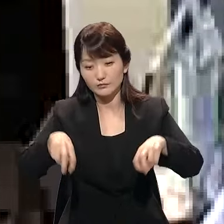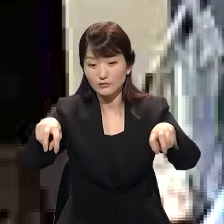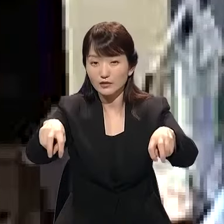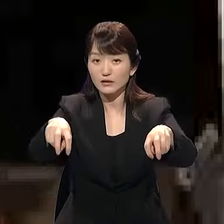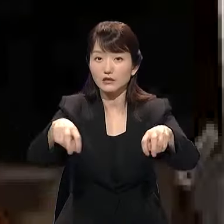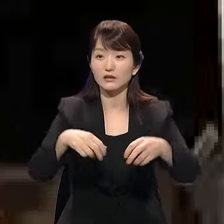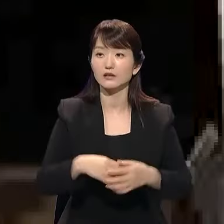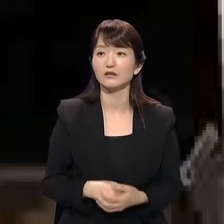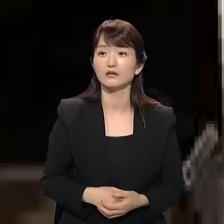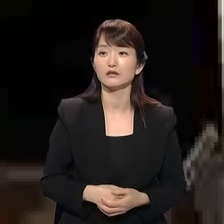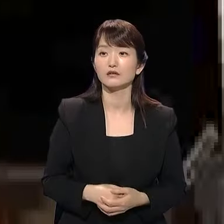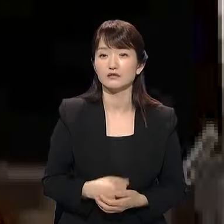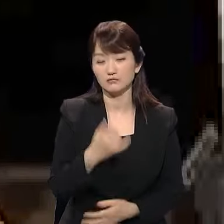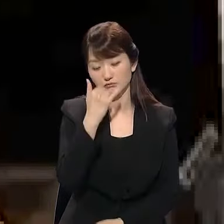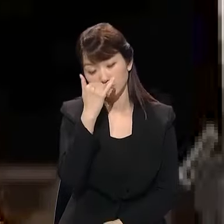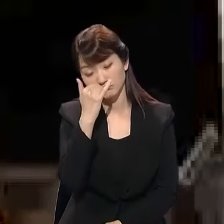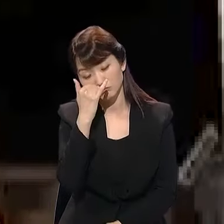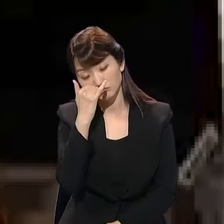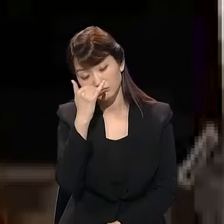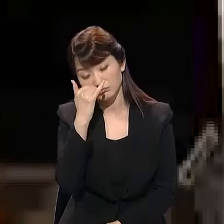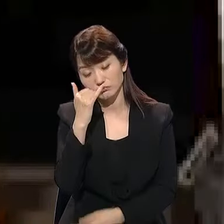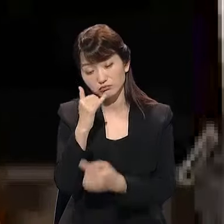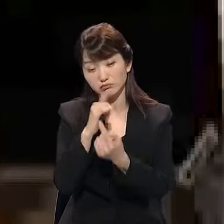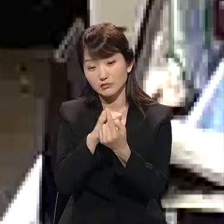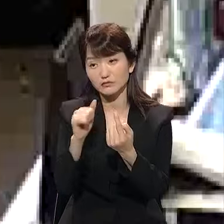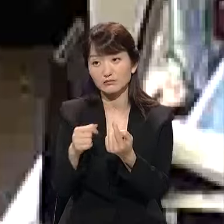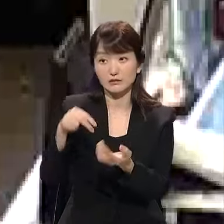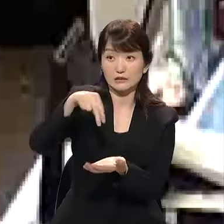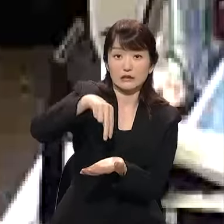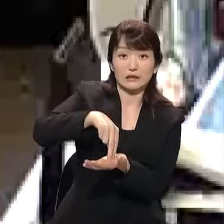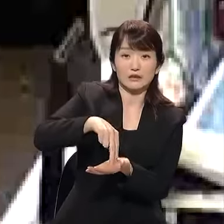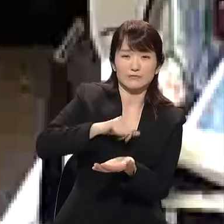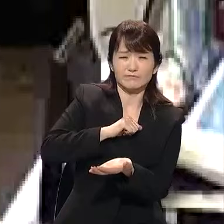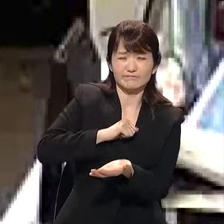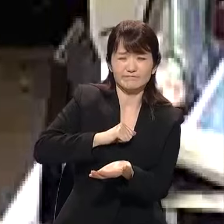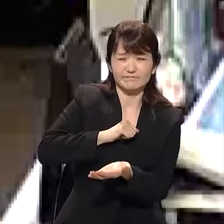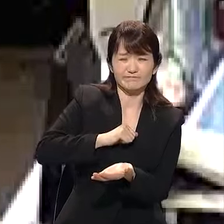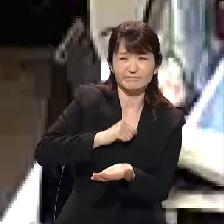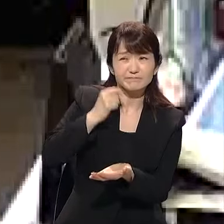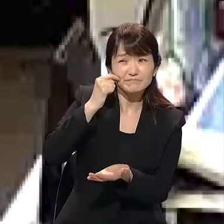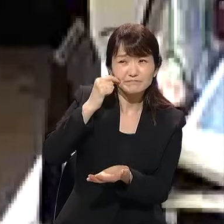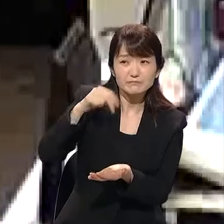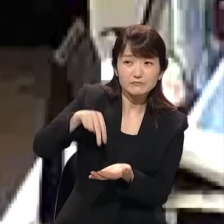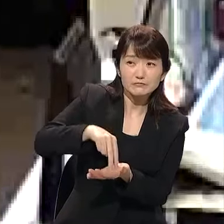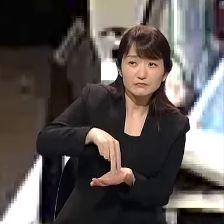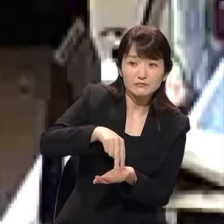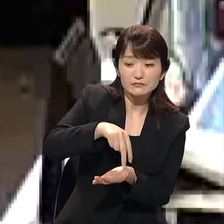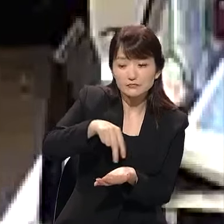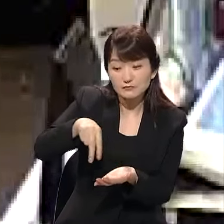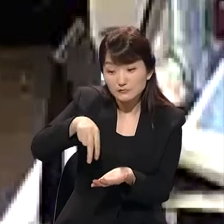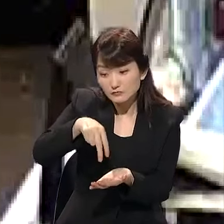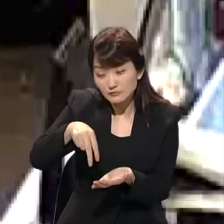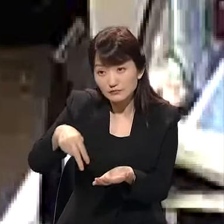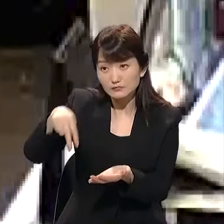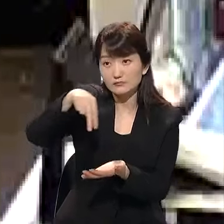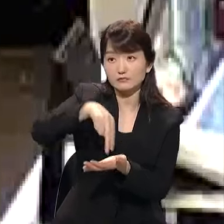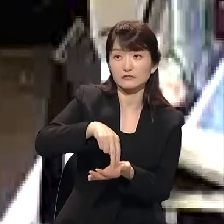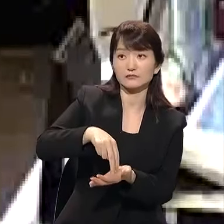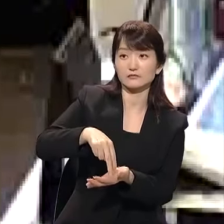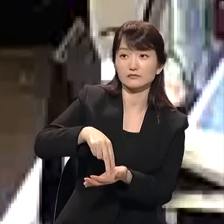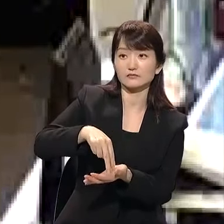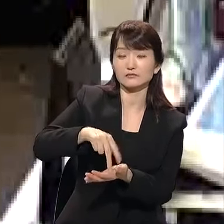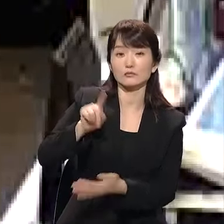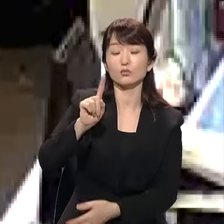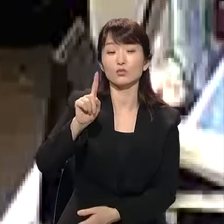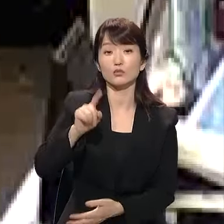뒤에 어 저렇게 쿨쿨 차다가 깨어난 남성 못 참겠다는 듯 어 비틀비틀 하면서 기립을 하더니 어